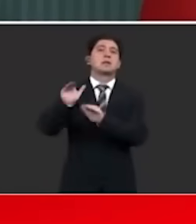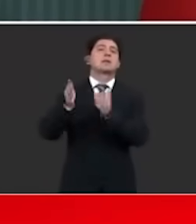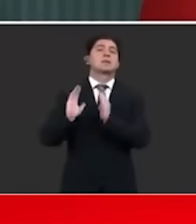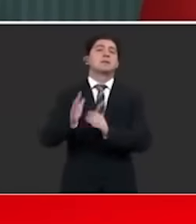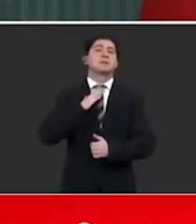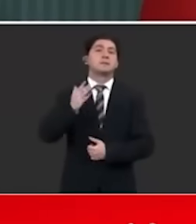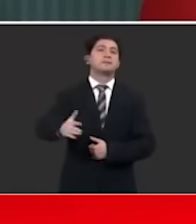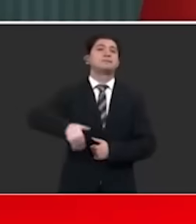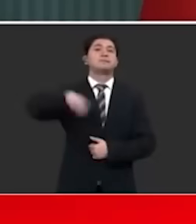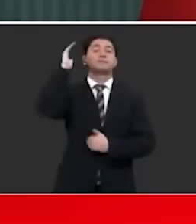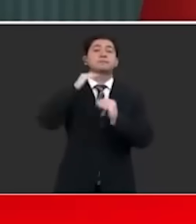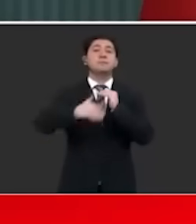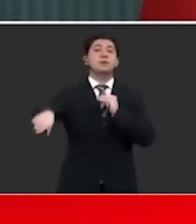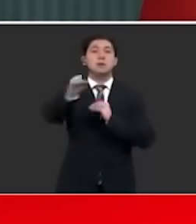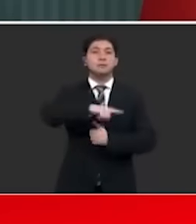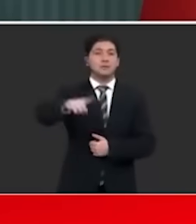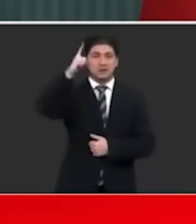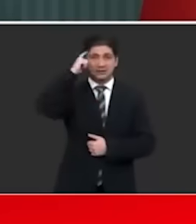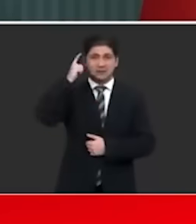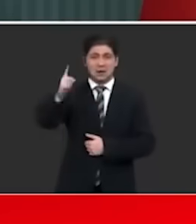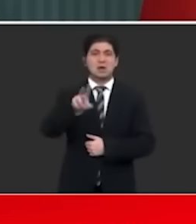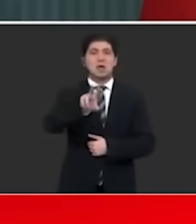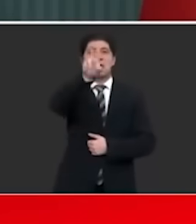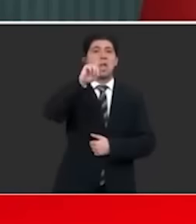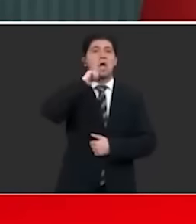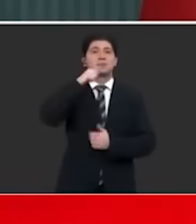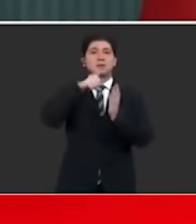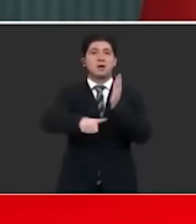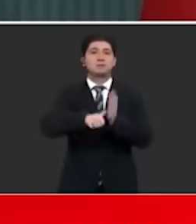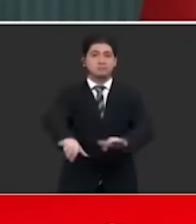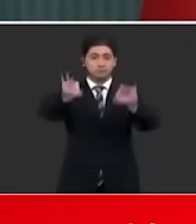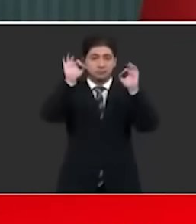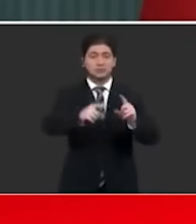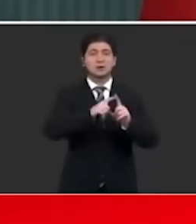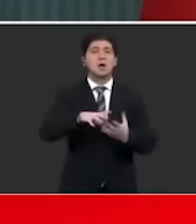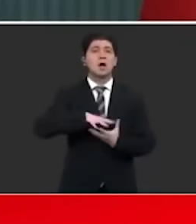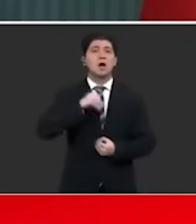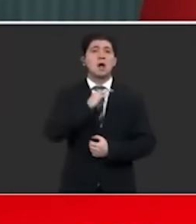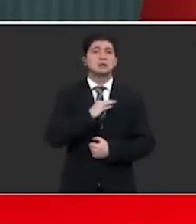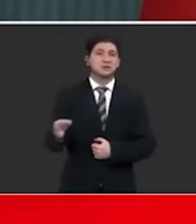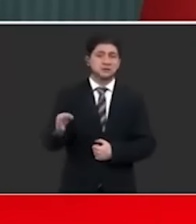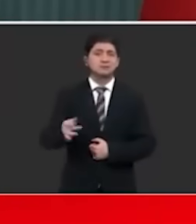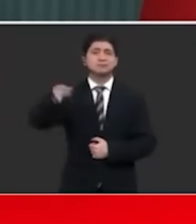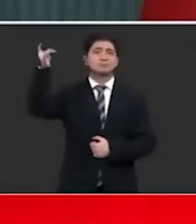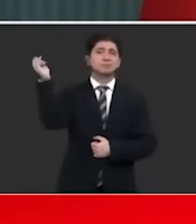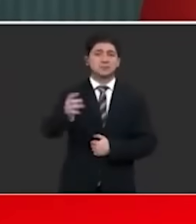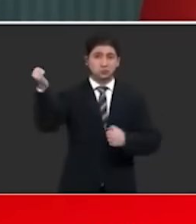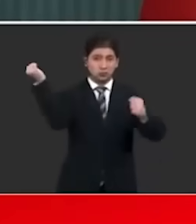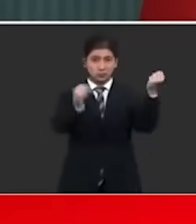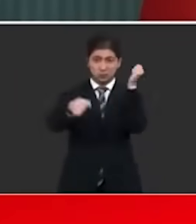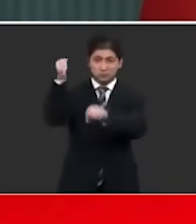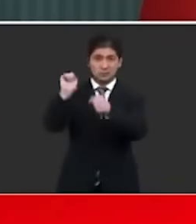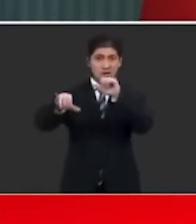milletim, İsrail'in 7 Ekim'den beri süren ahlaksız ve alçak saldırıları